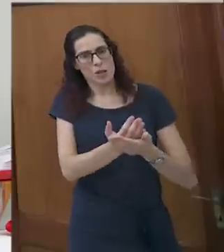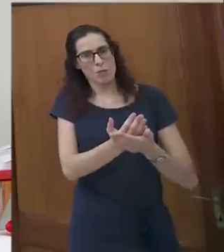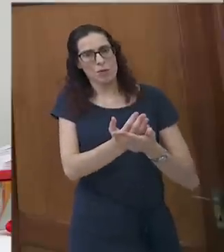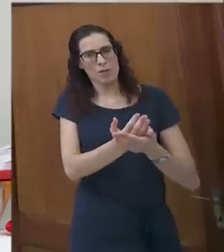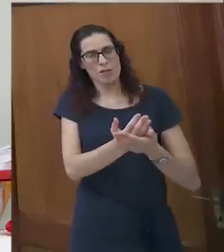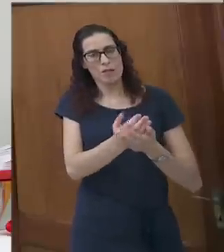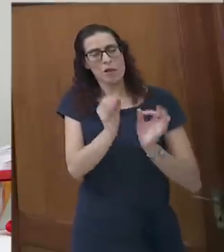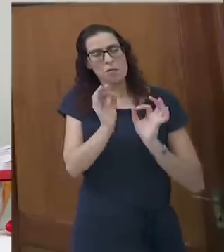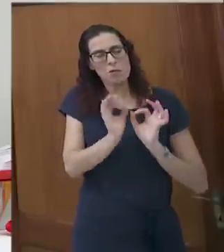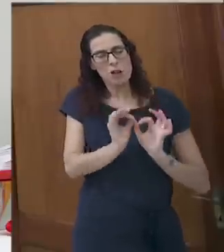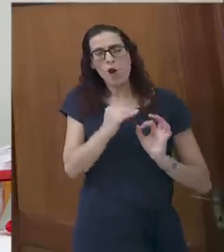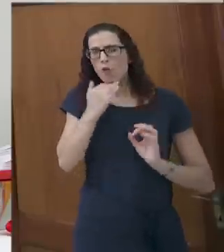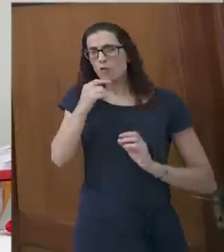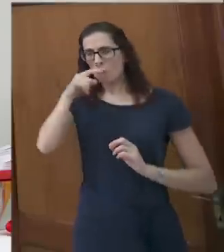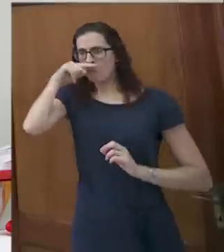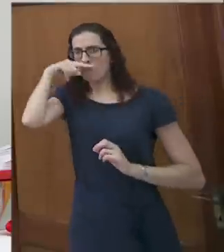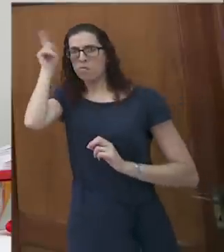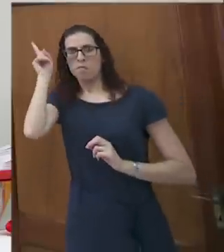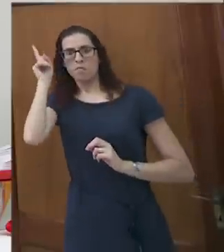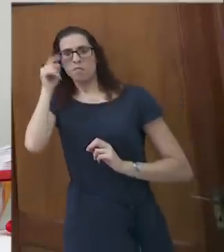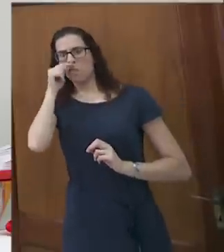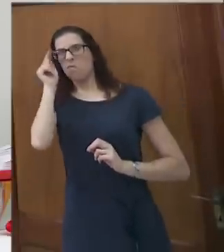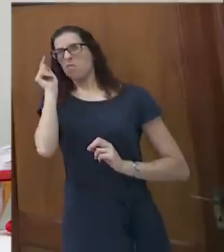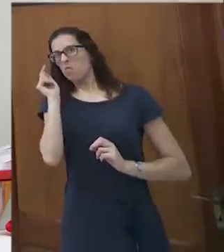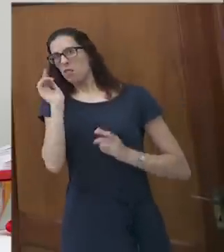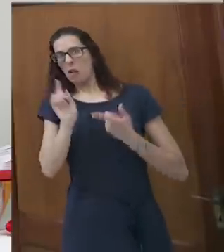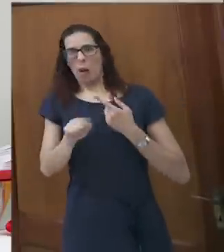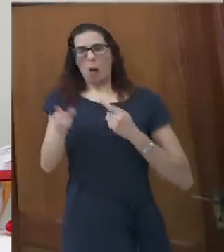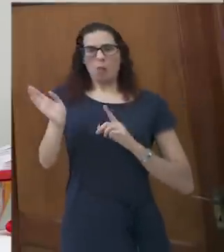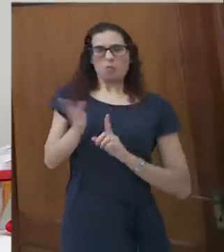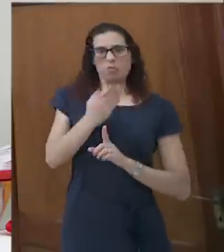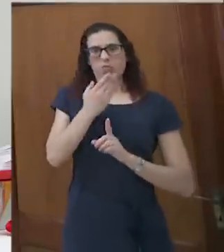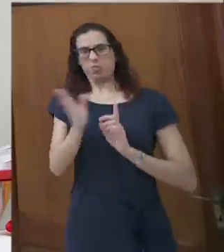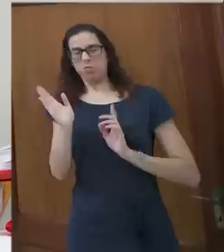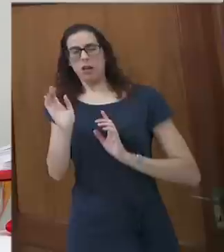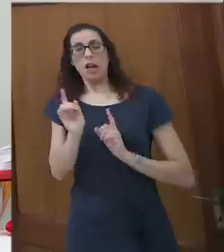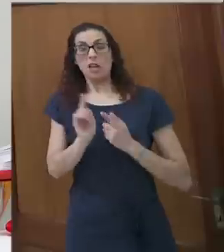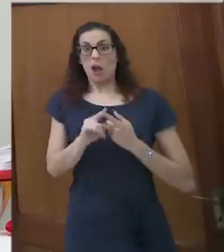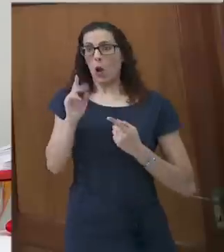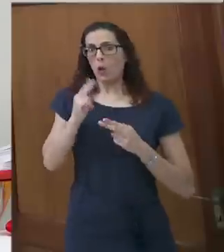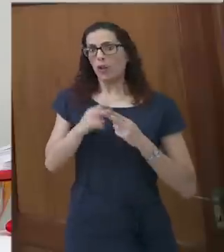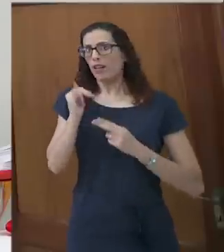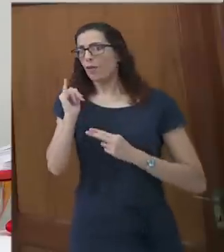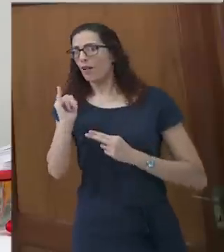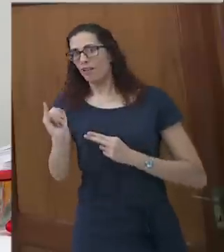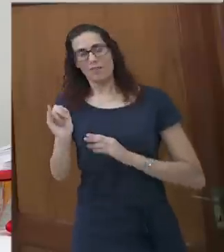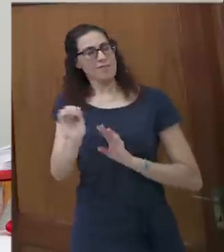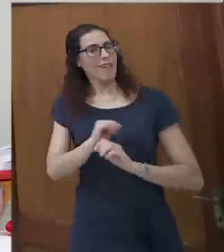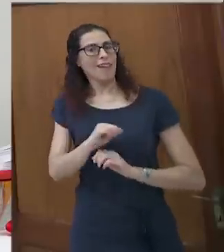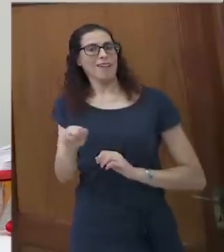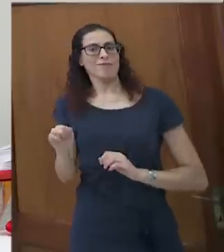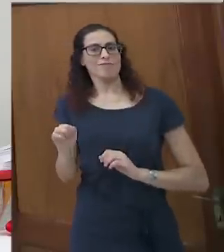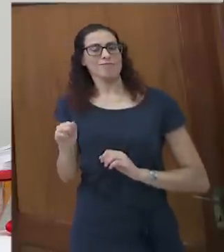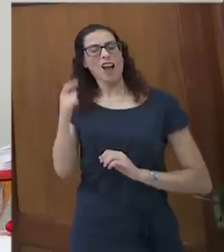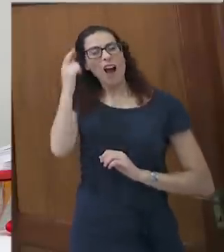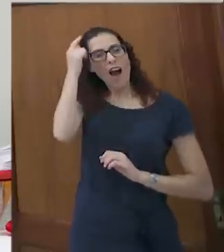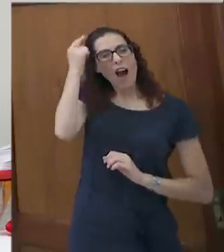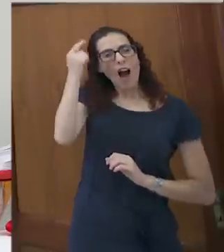ta' arroganza jew b'xi mod nagħmlu l-ħsara il ħadd ieħor.